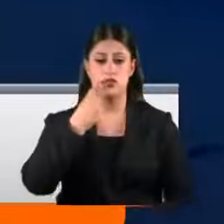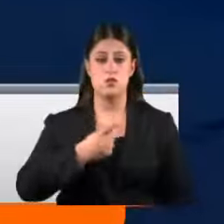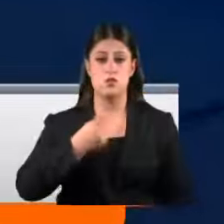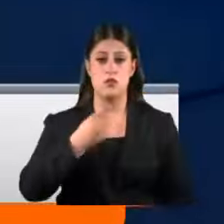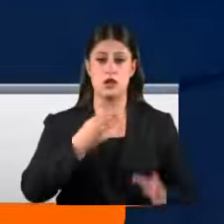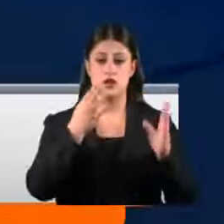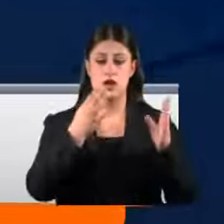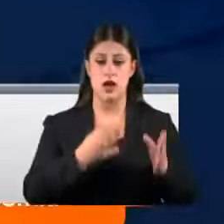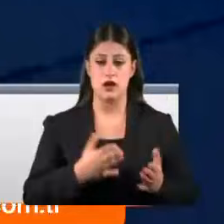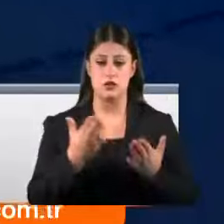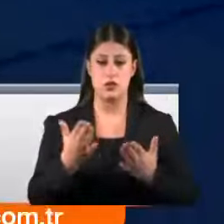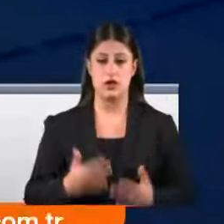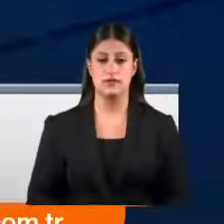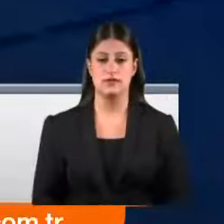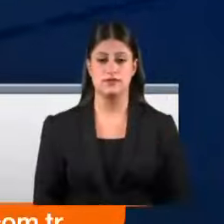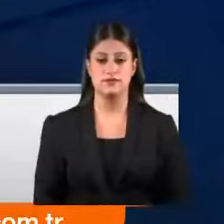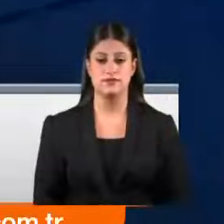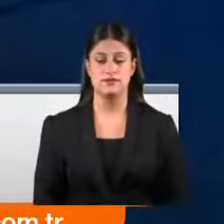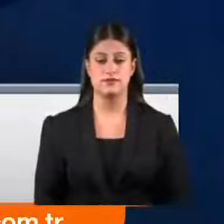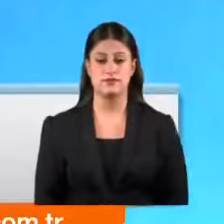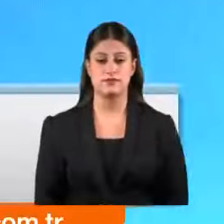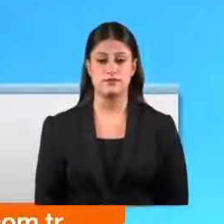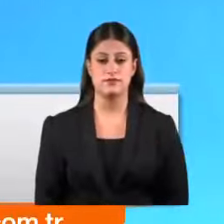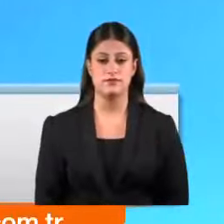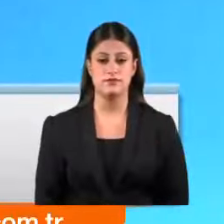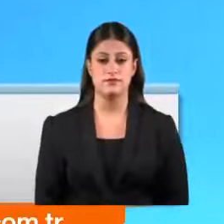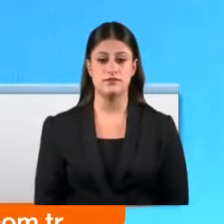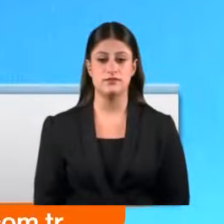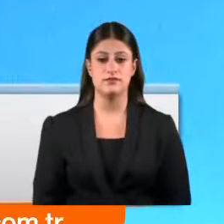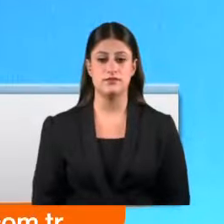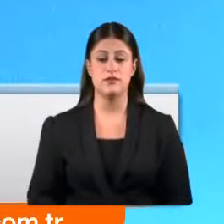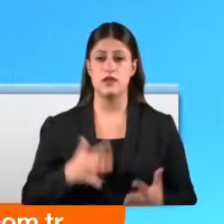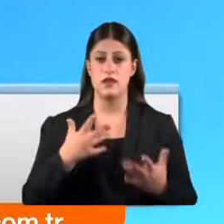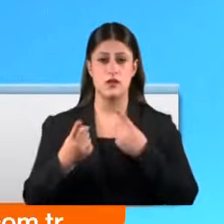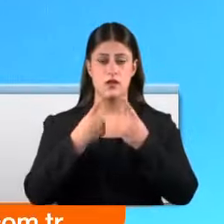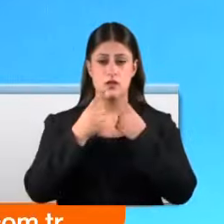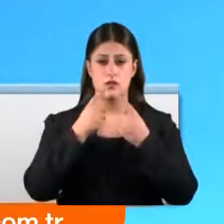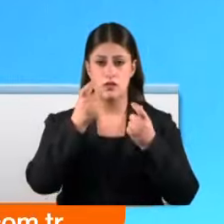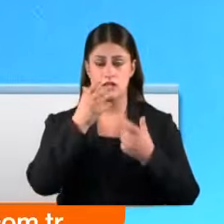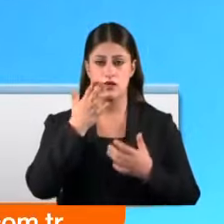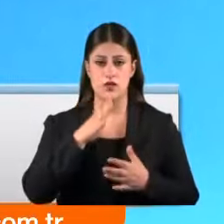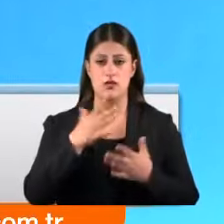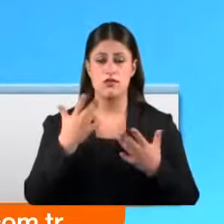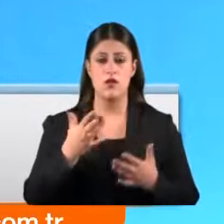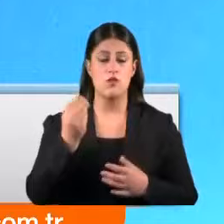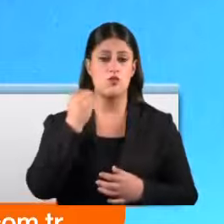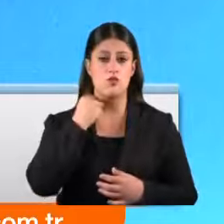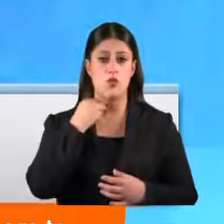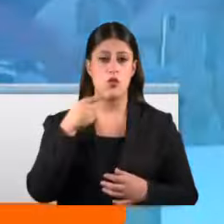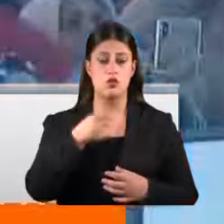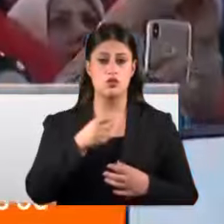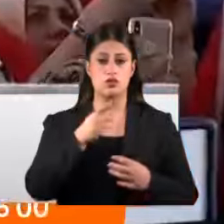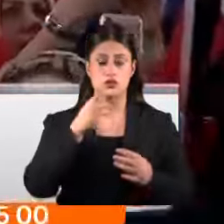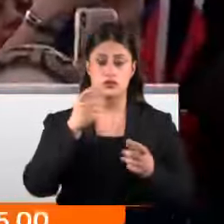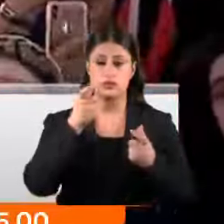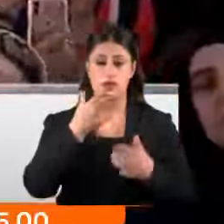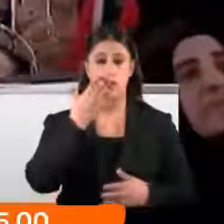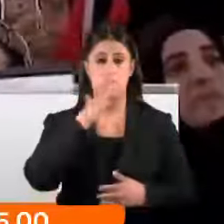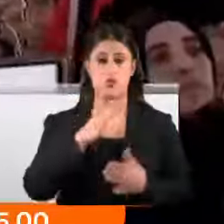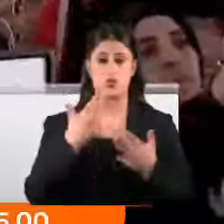Cumhurbaşkanımız Recep Tayyip Erdoğan. Ne sözlerine sadıklar ne de borçlarına sadıklar.